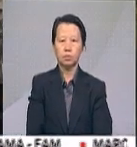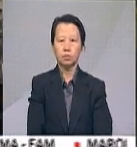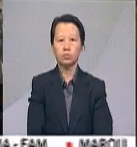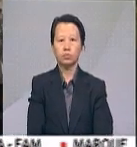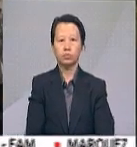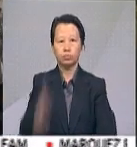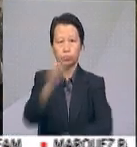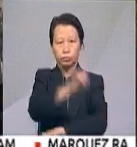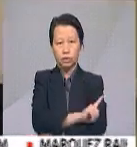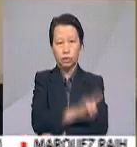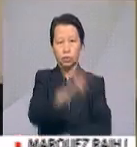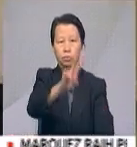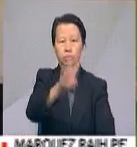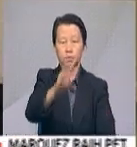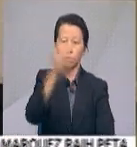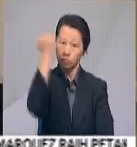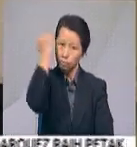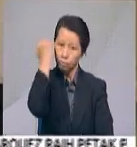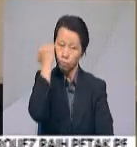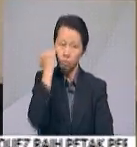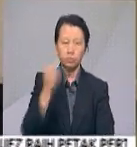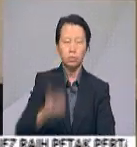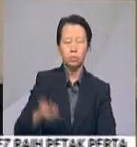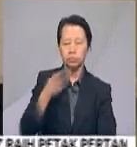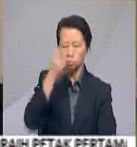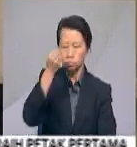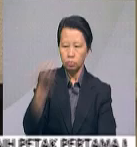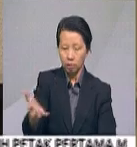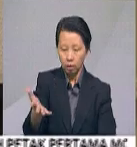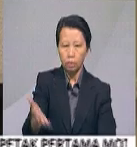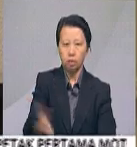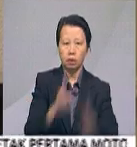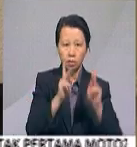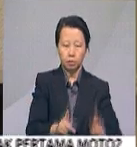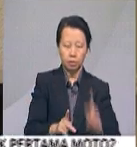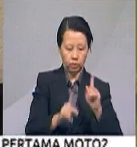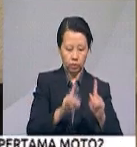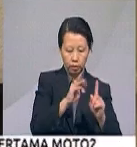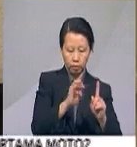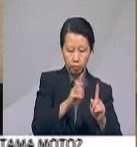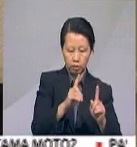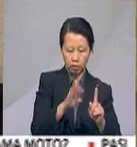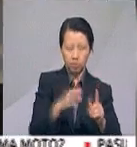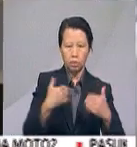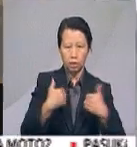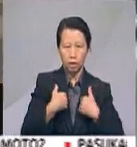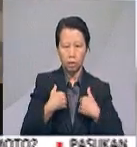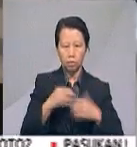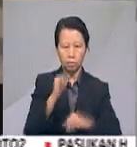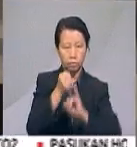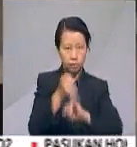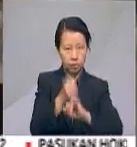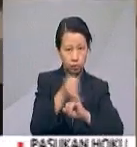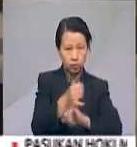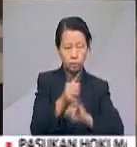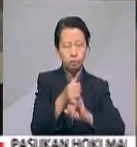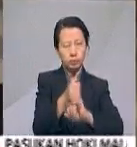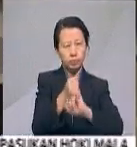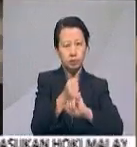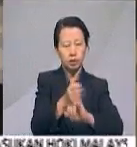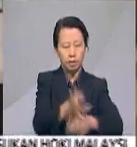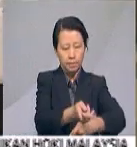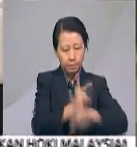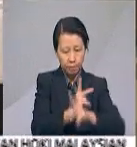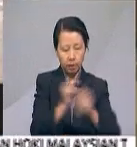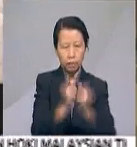Pada hari ke-26 perbicaraan, mahkamah dimaklumkan pihak 1MDB menandatangani satu perjanjian pinjaman bersama